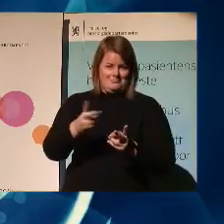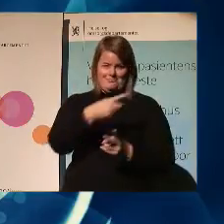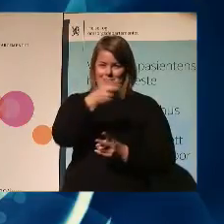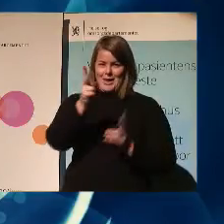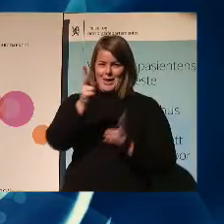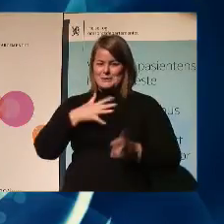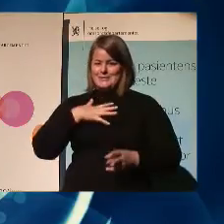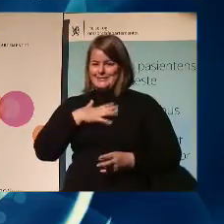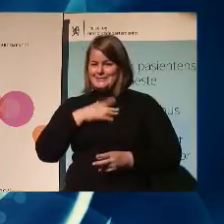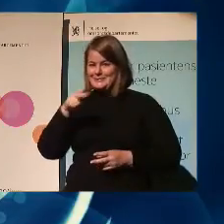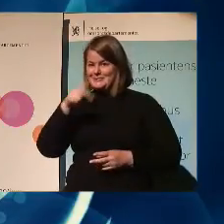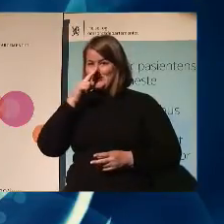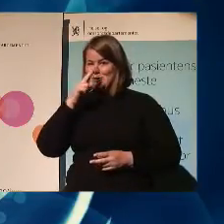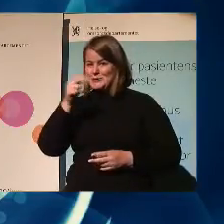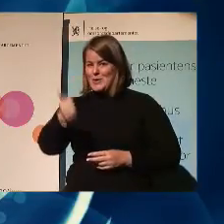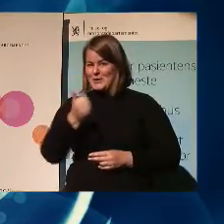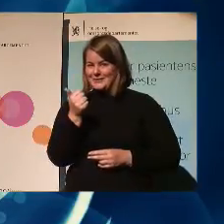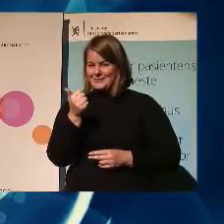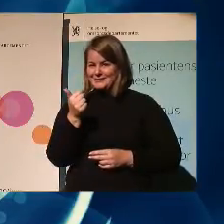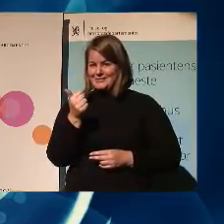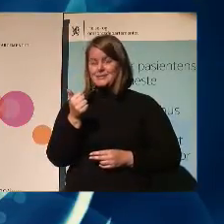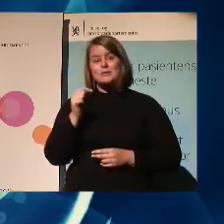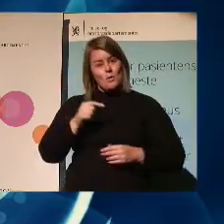også. Så vi på vei.